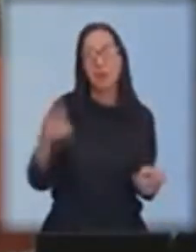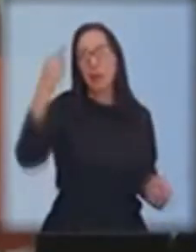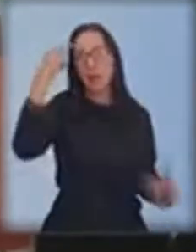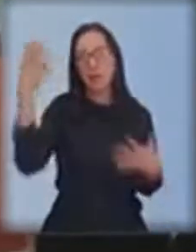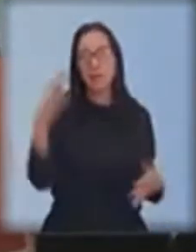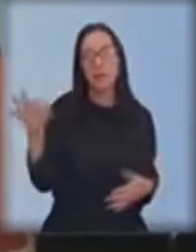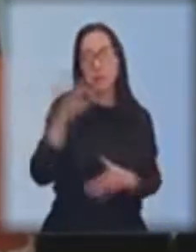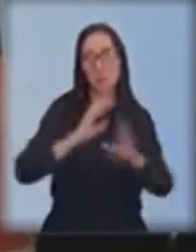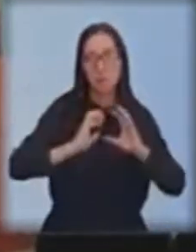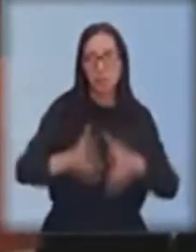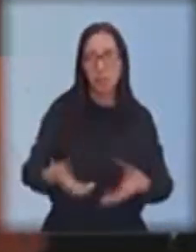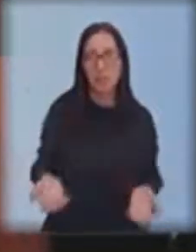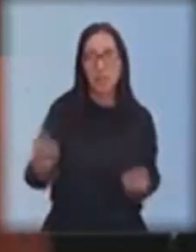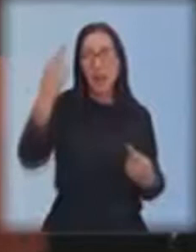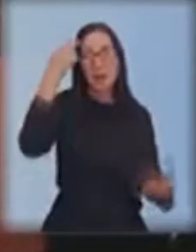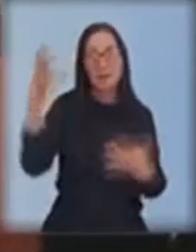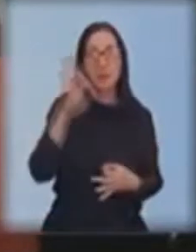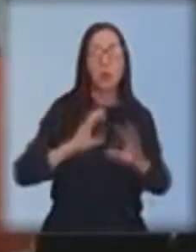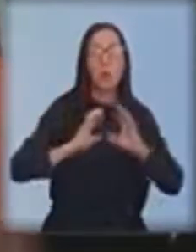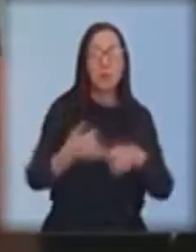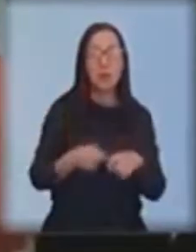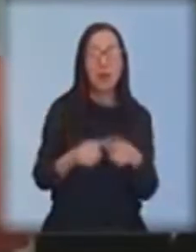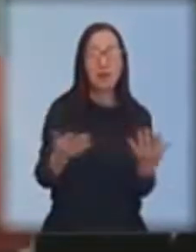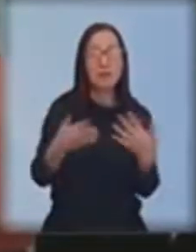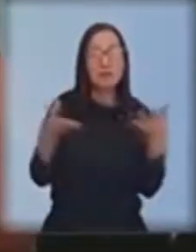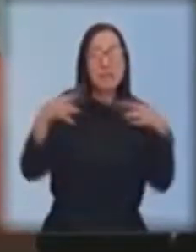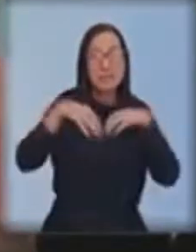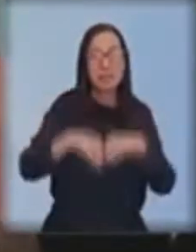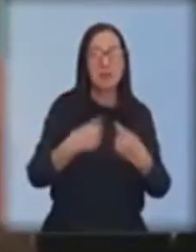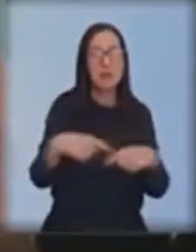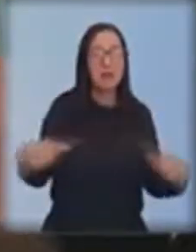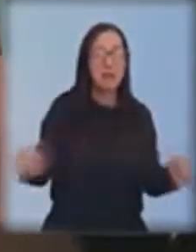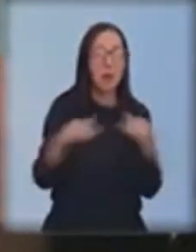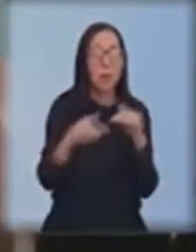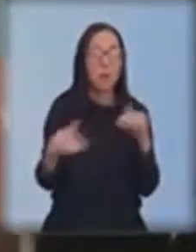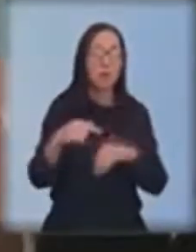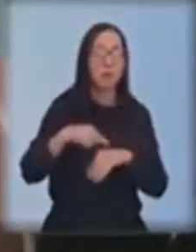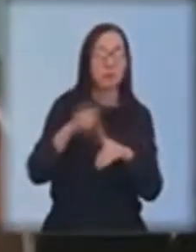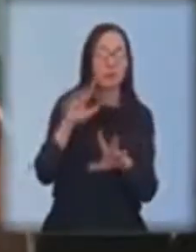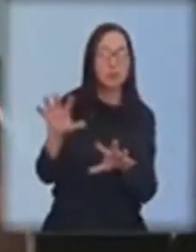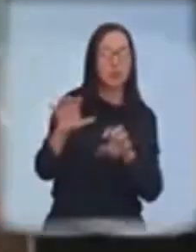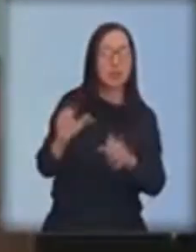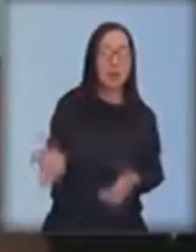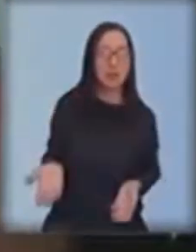правильных представлений о мире. Представление о мире – это синтез разных уровней